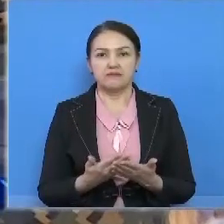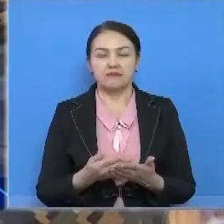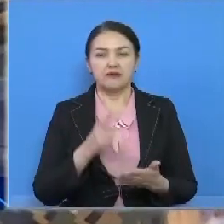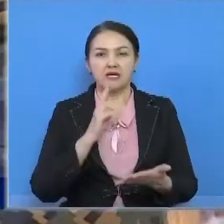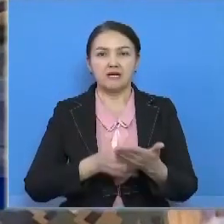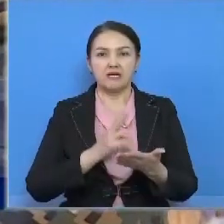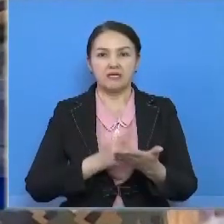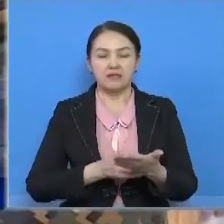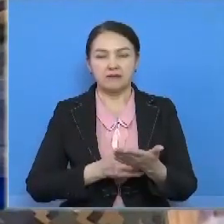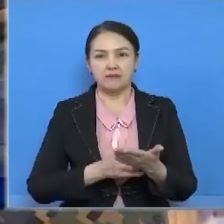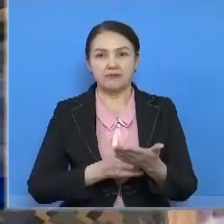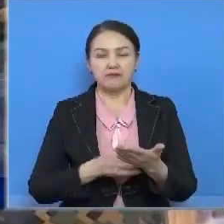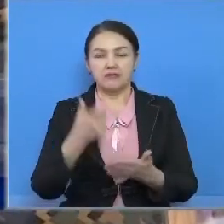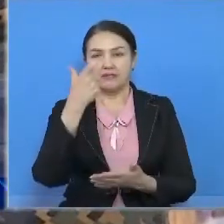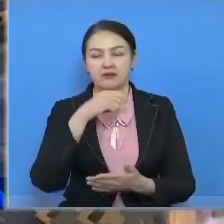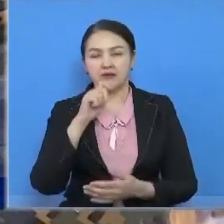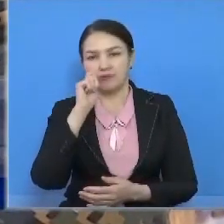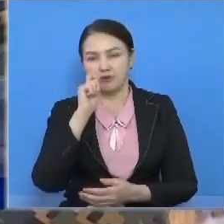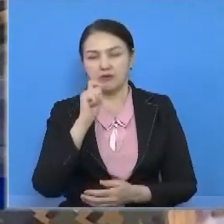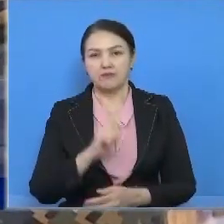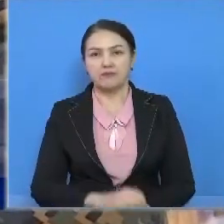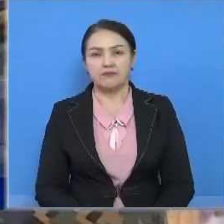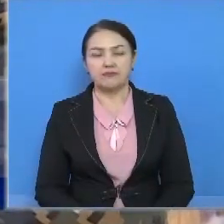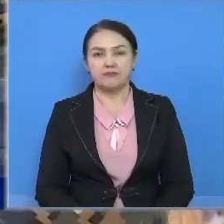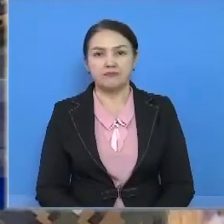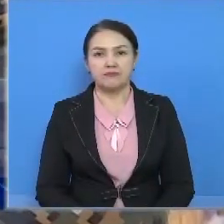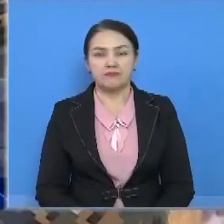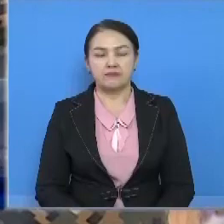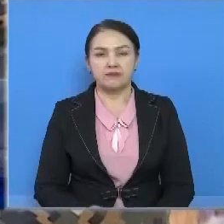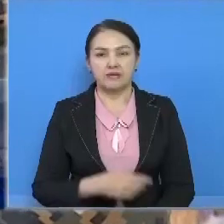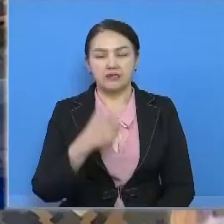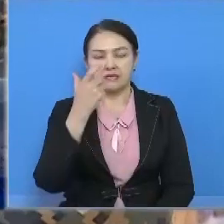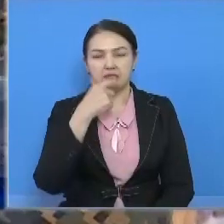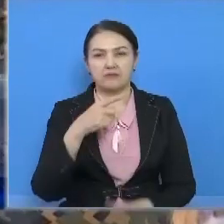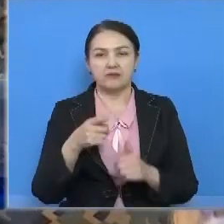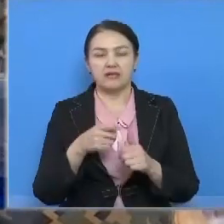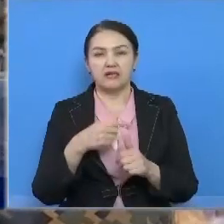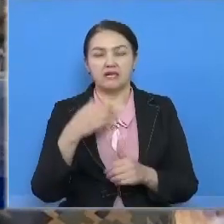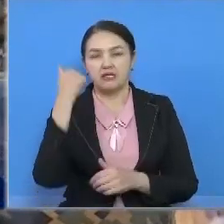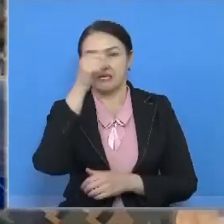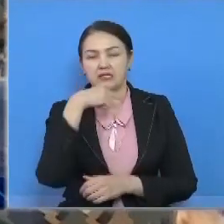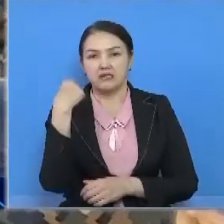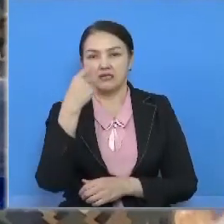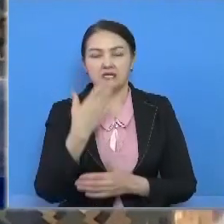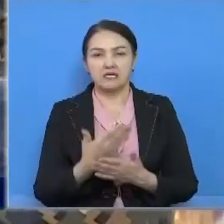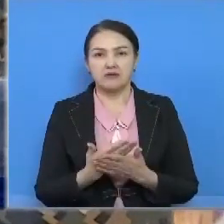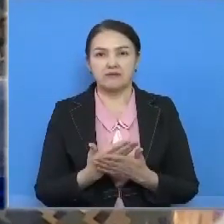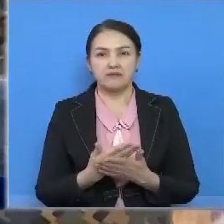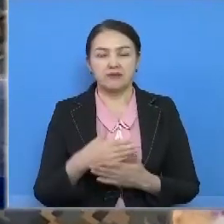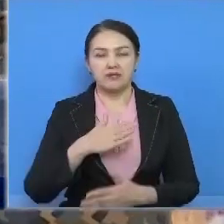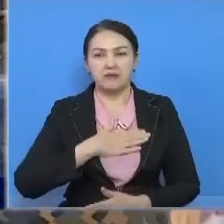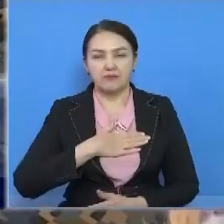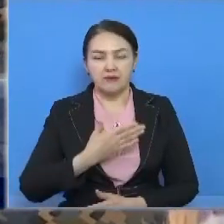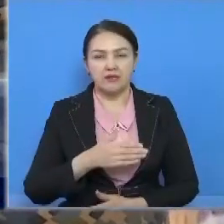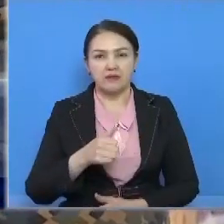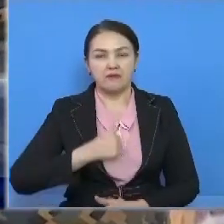подтвердили свое мужество. Я от себя лично поклоняюсь всем воинам, которые